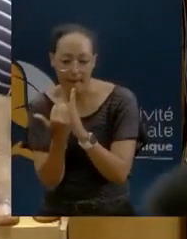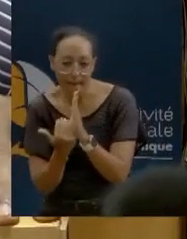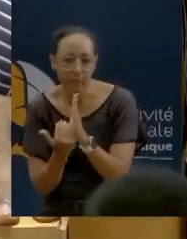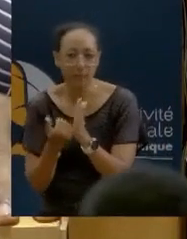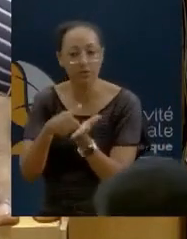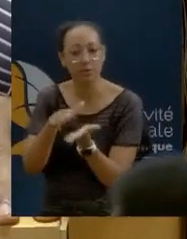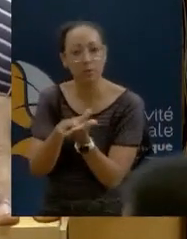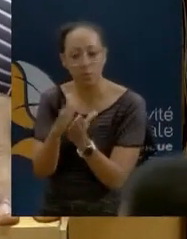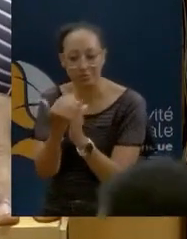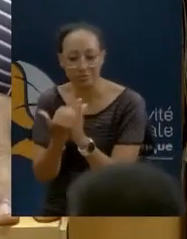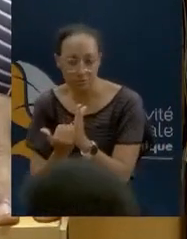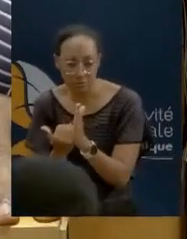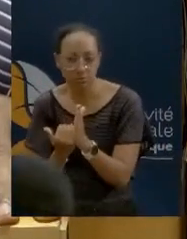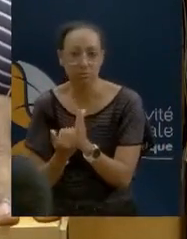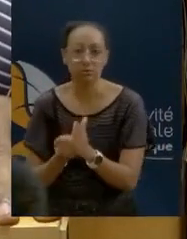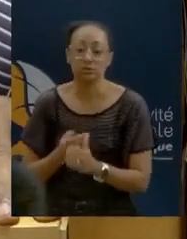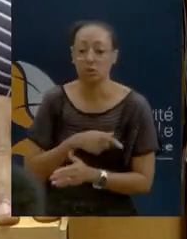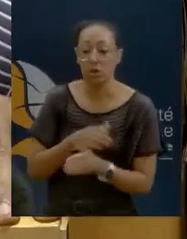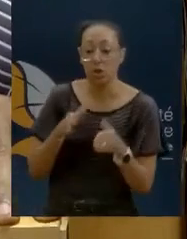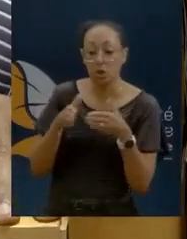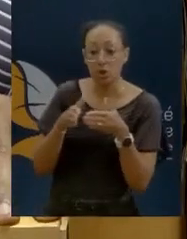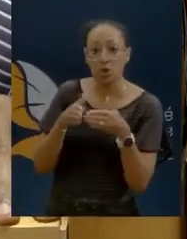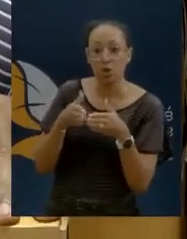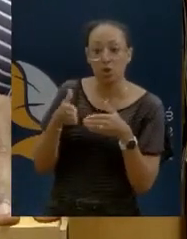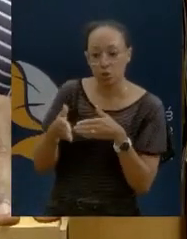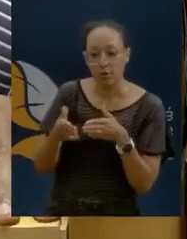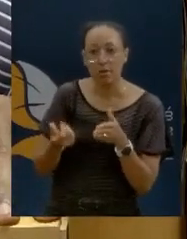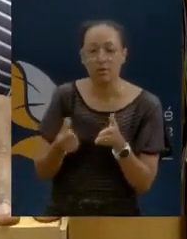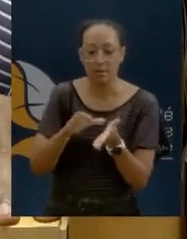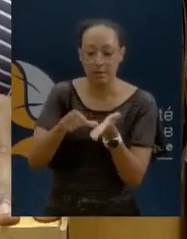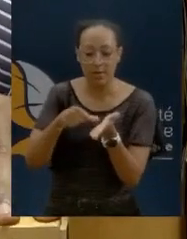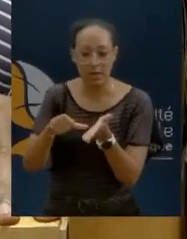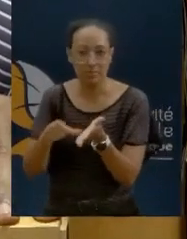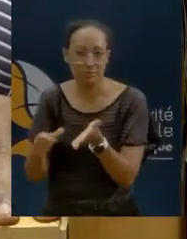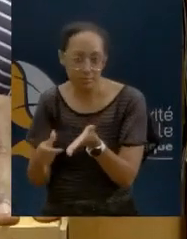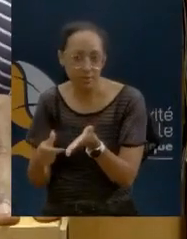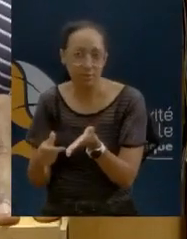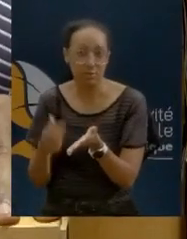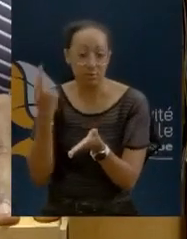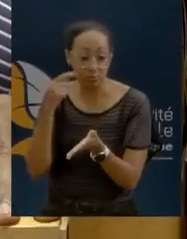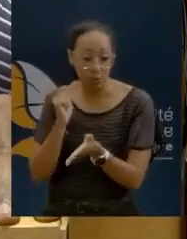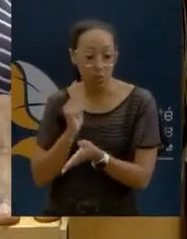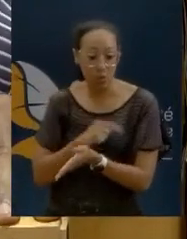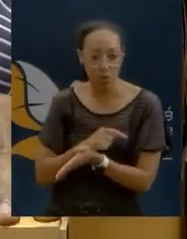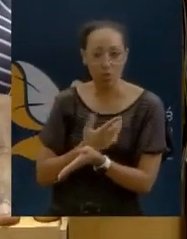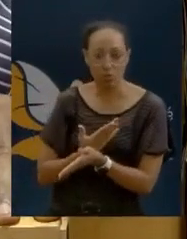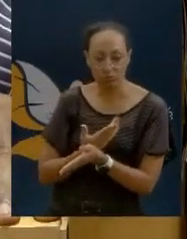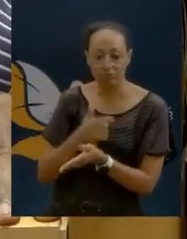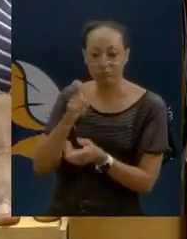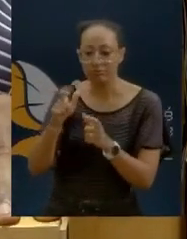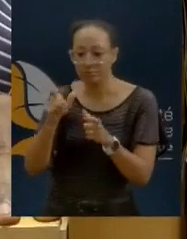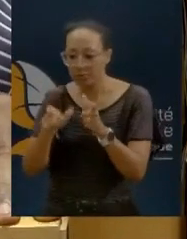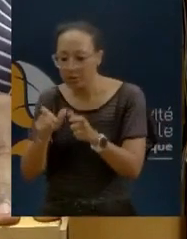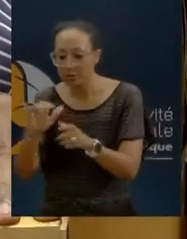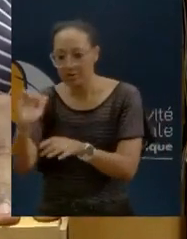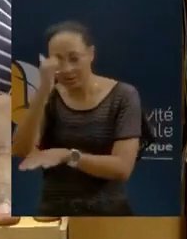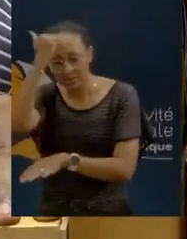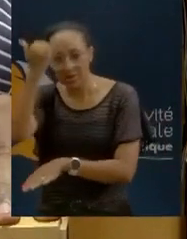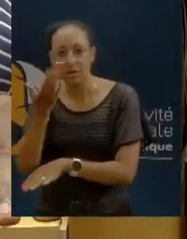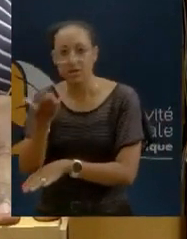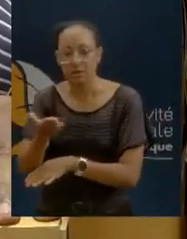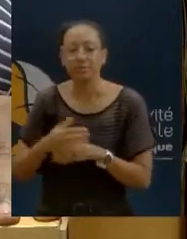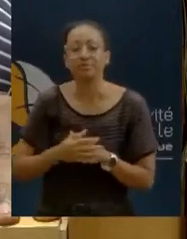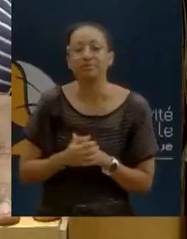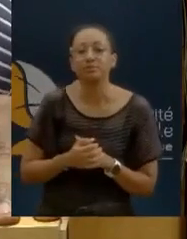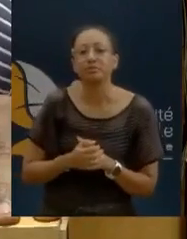de payer pour le compte de la CTM la rémunération des stagiaires dont la formation est prise en charge